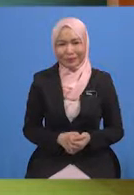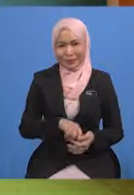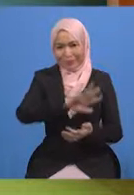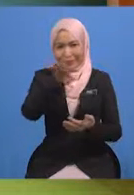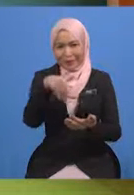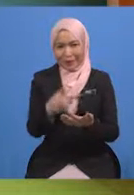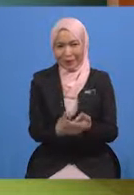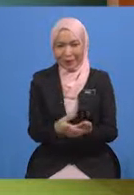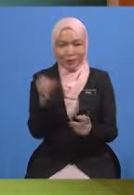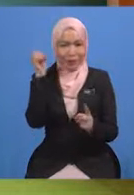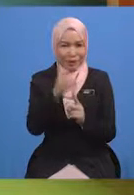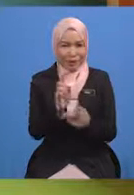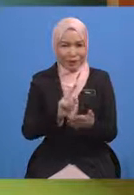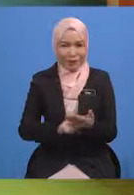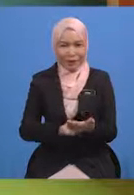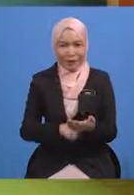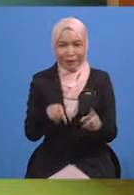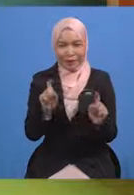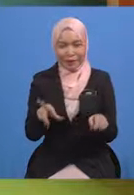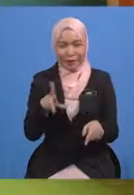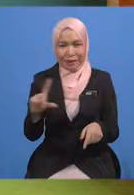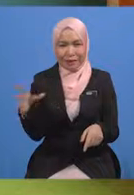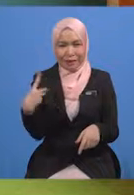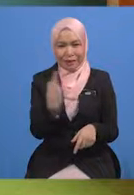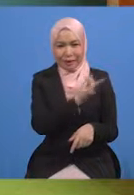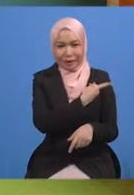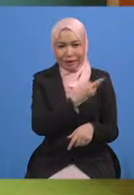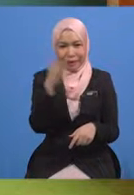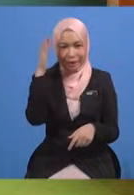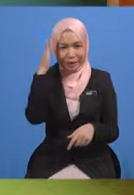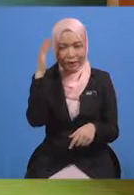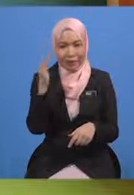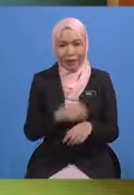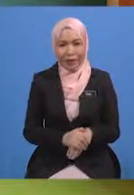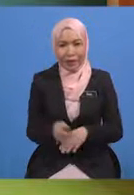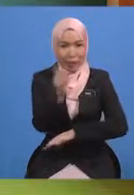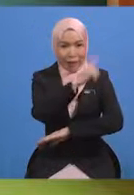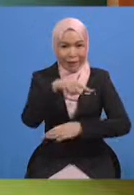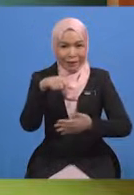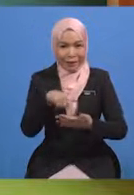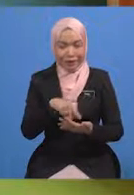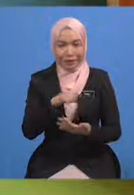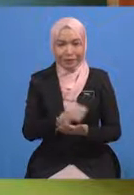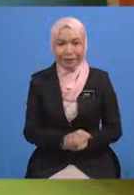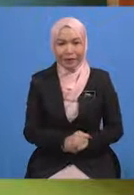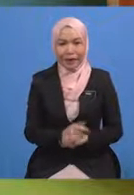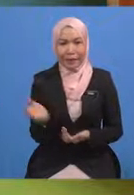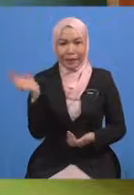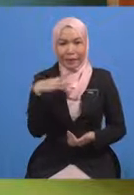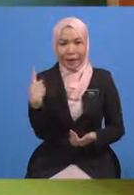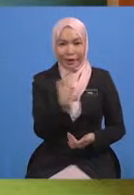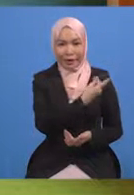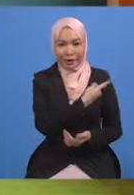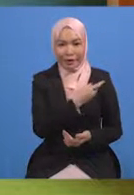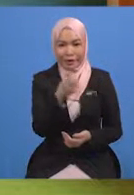Kesemua objektif ini haruslah kita kuasai dalam slot hari ini. Mari kita